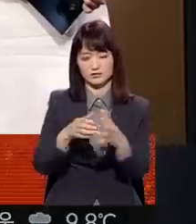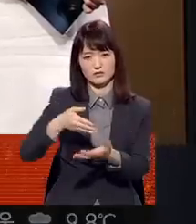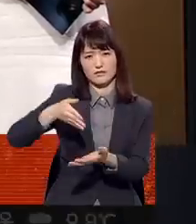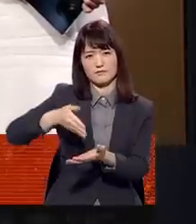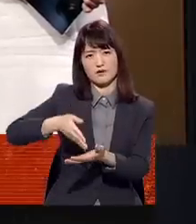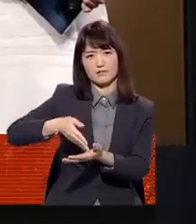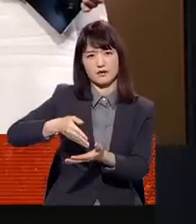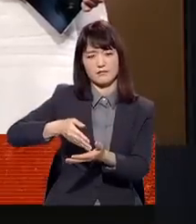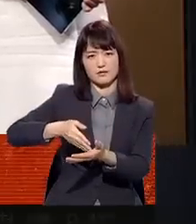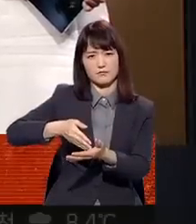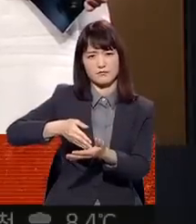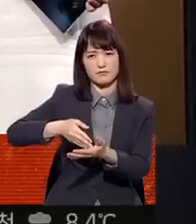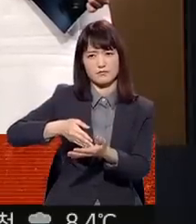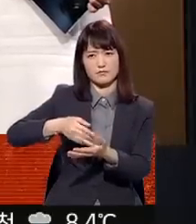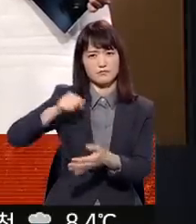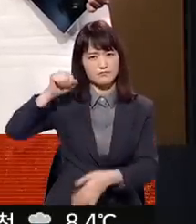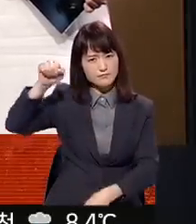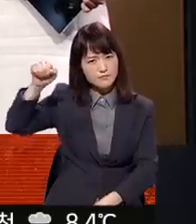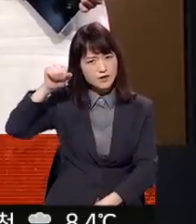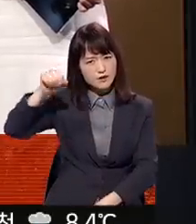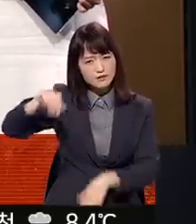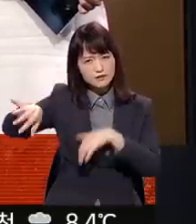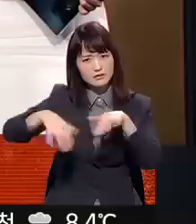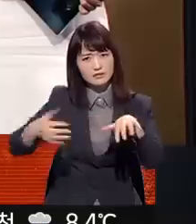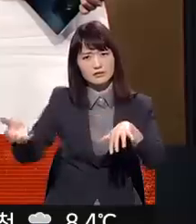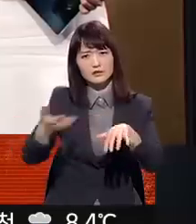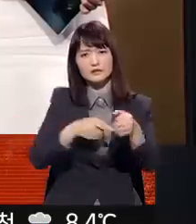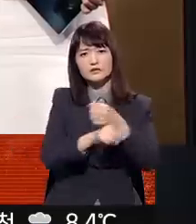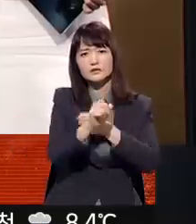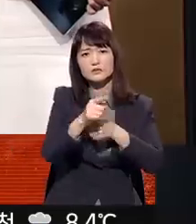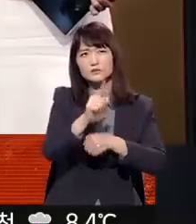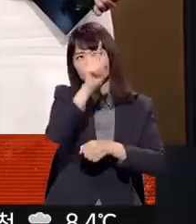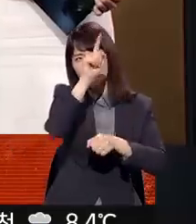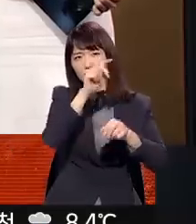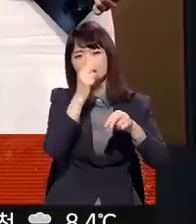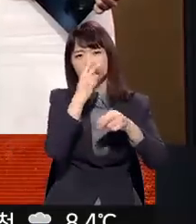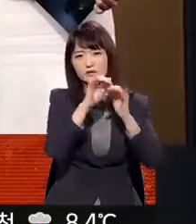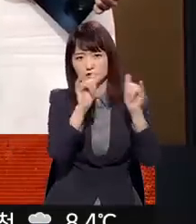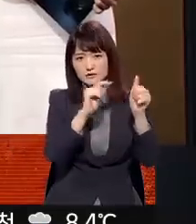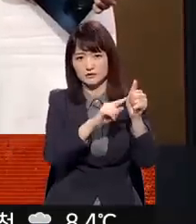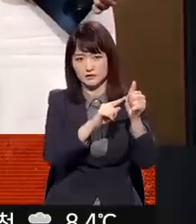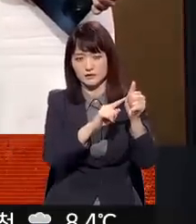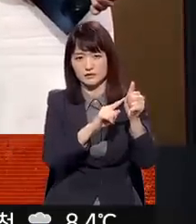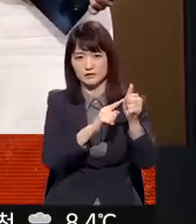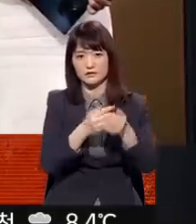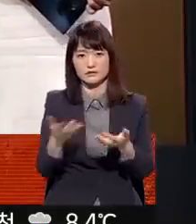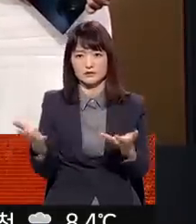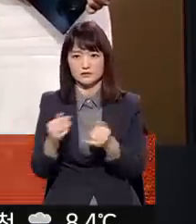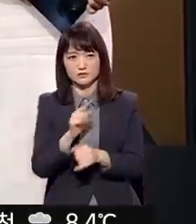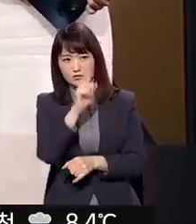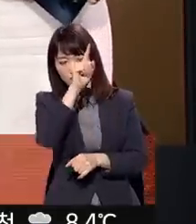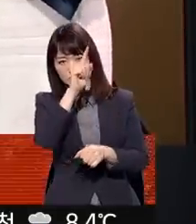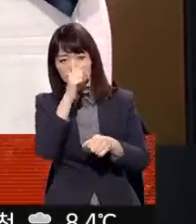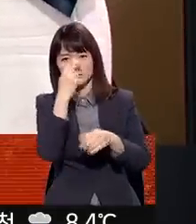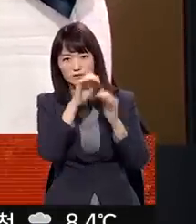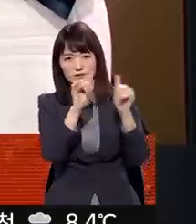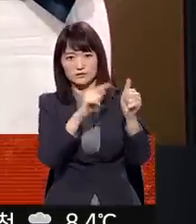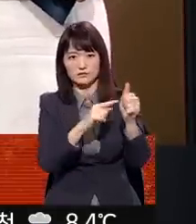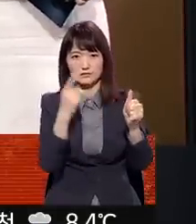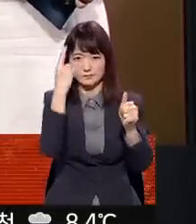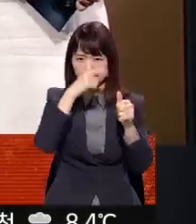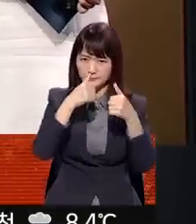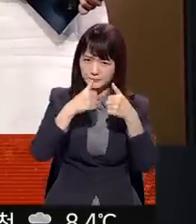목소리를 높이고 거리에 나선 이유는 상급 관리자 때문이었는데요. 직원들은 상급 관리자가